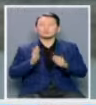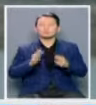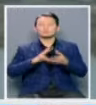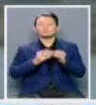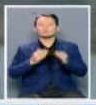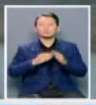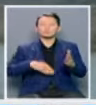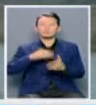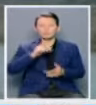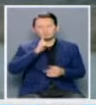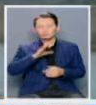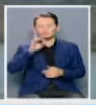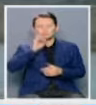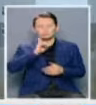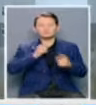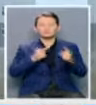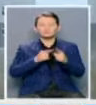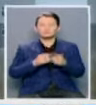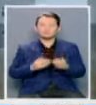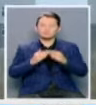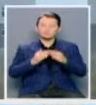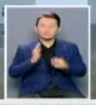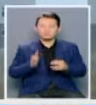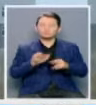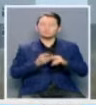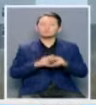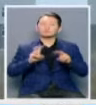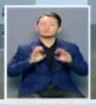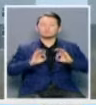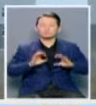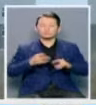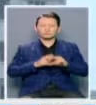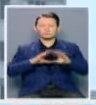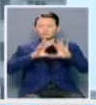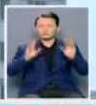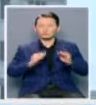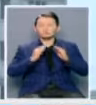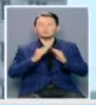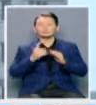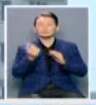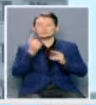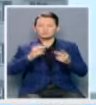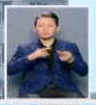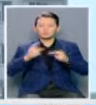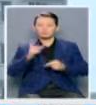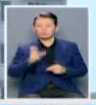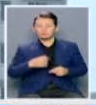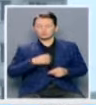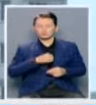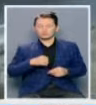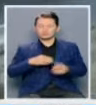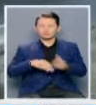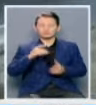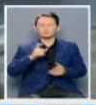права выкупа жителям из социально уязвимых слоев населения. Отметим, что все это жилье не подлежит приватизации, то есть граждане,